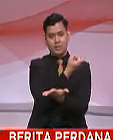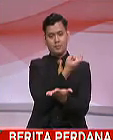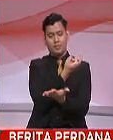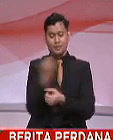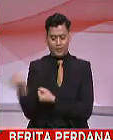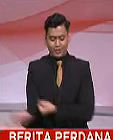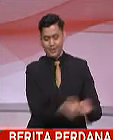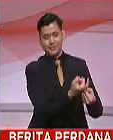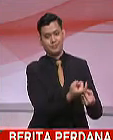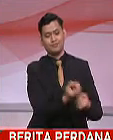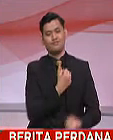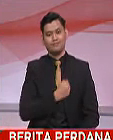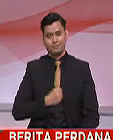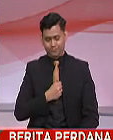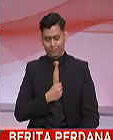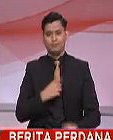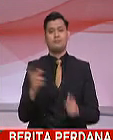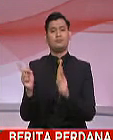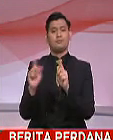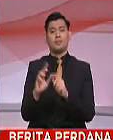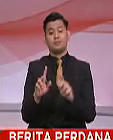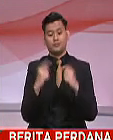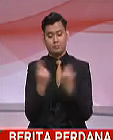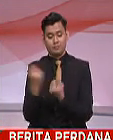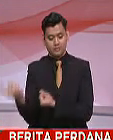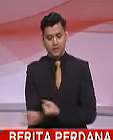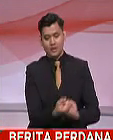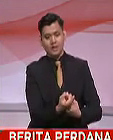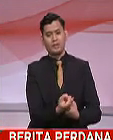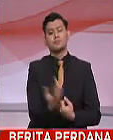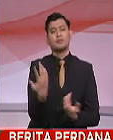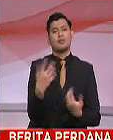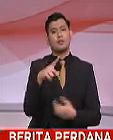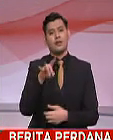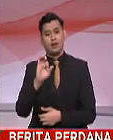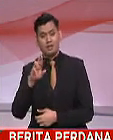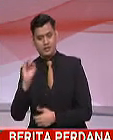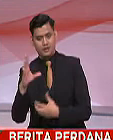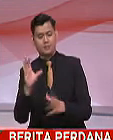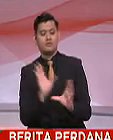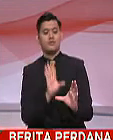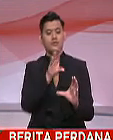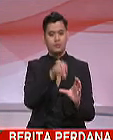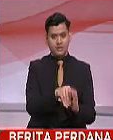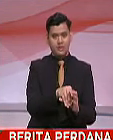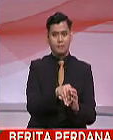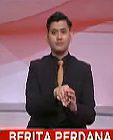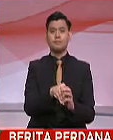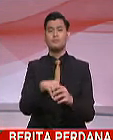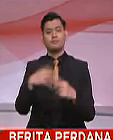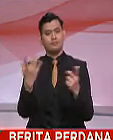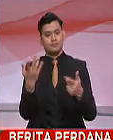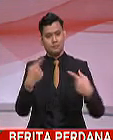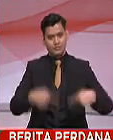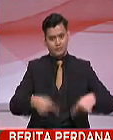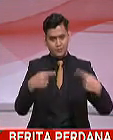Arif Sabrun bakal mencipta sejarah tersendiri apabila menyertai pasukan Butterfly Roma Hockey Club dalam saingan Serie A1 di